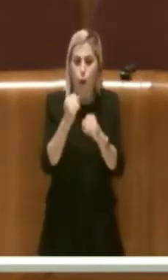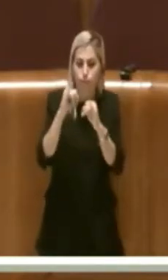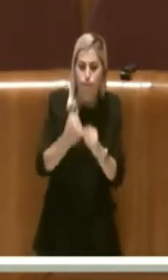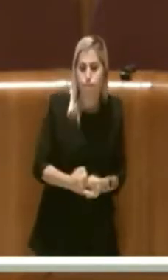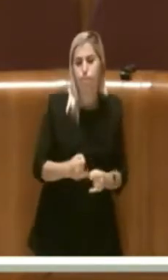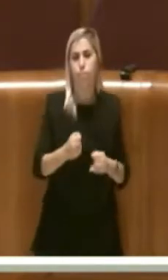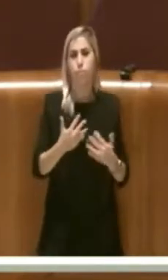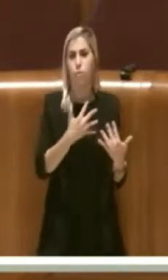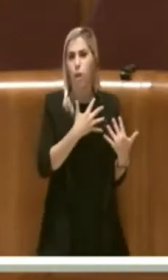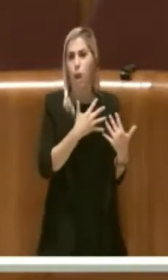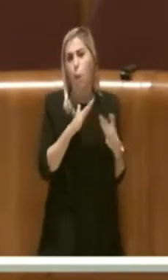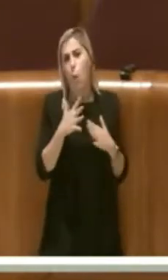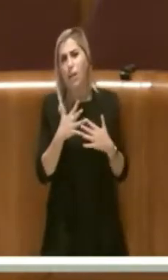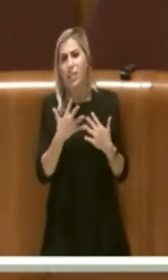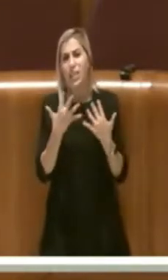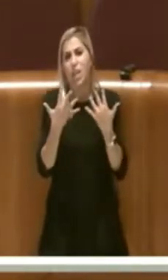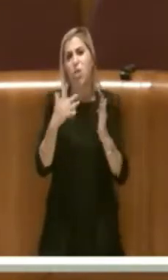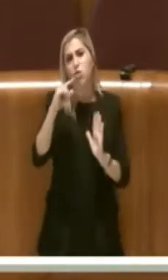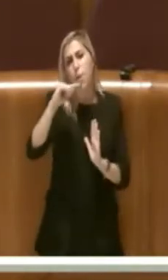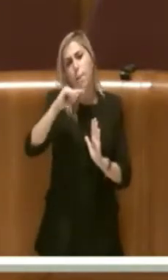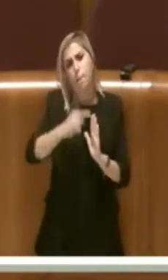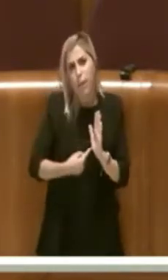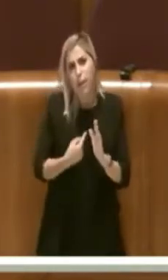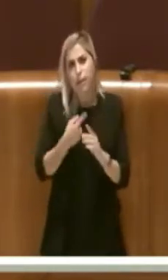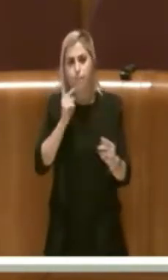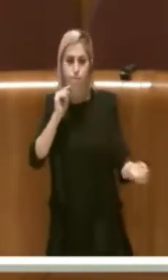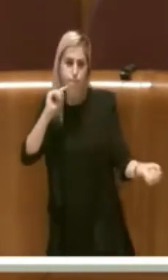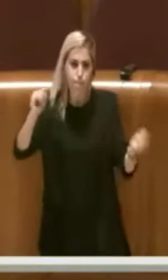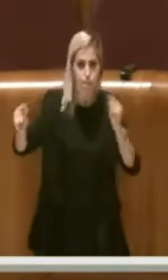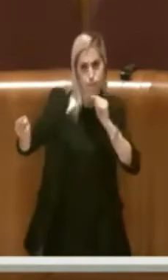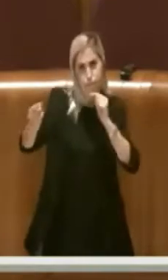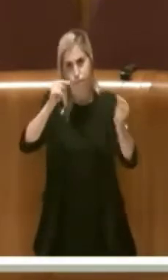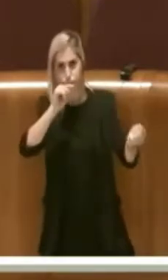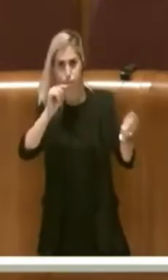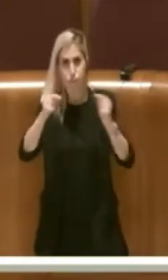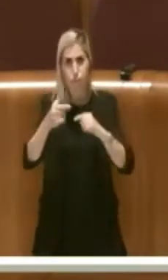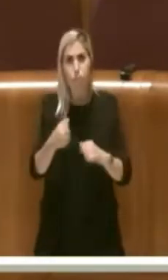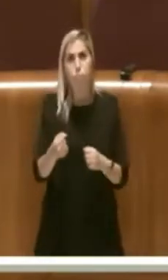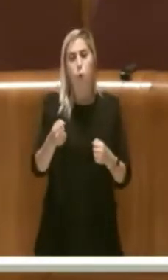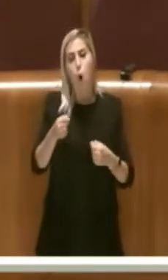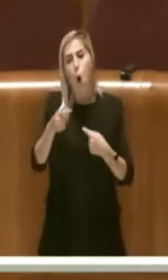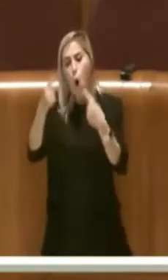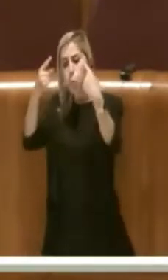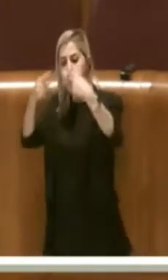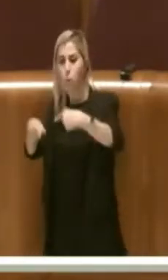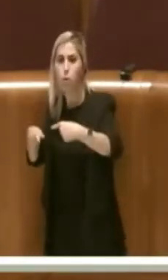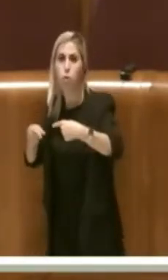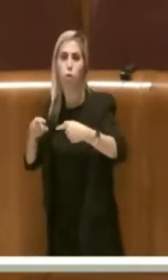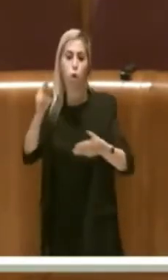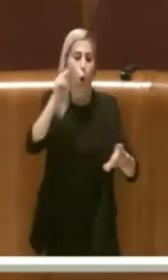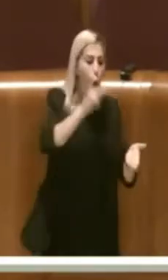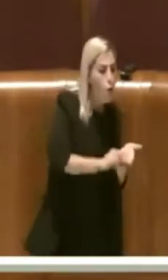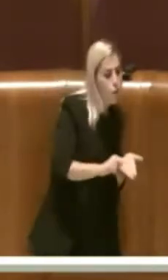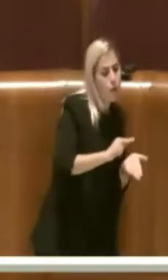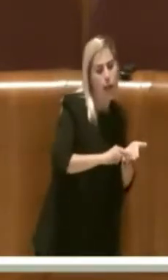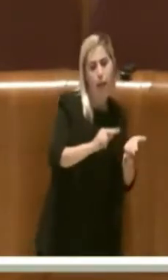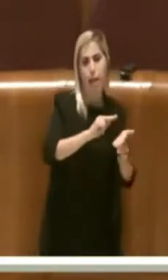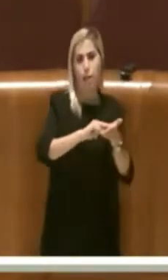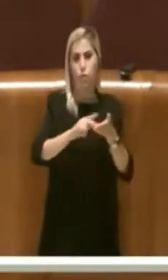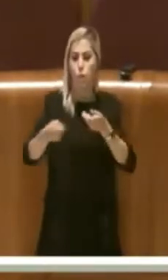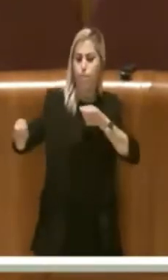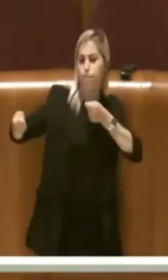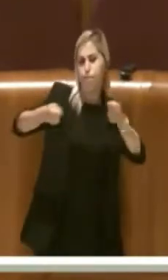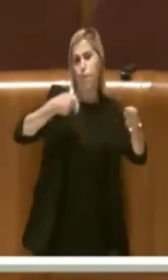più di 10 mesi di colloqui con le forze di opposizione, con gli uffici,